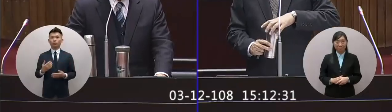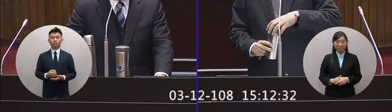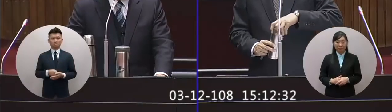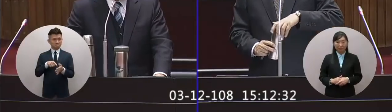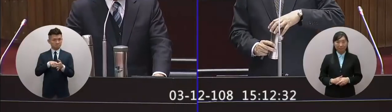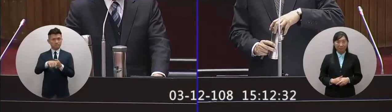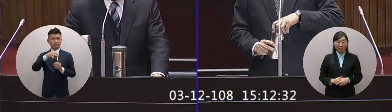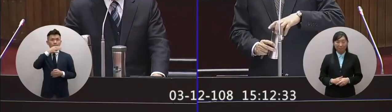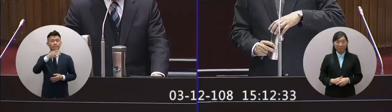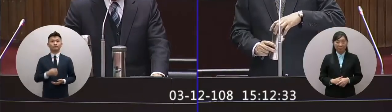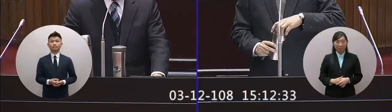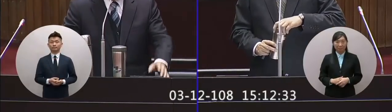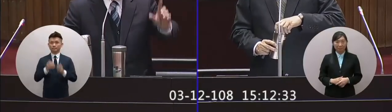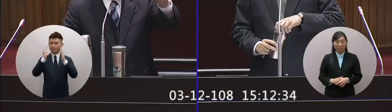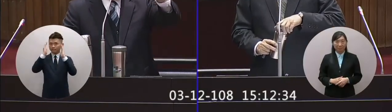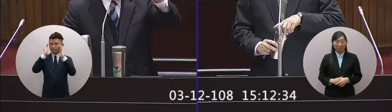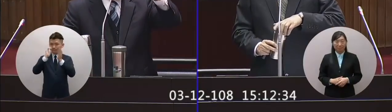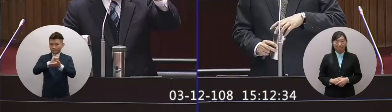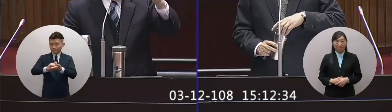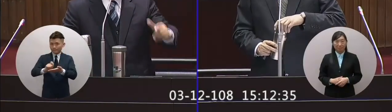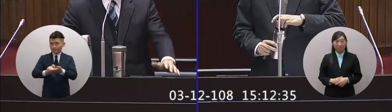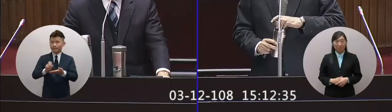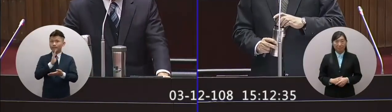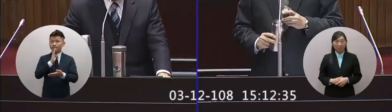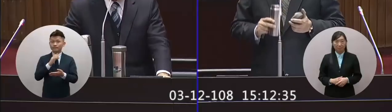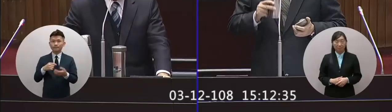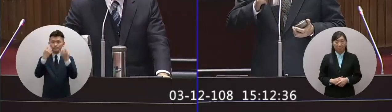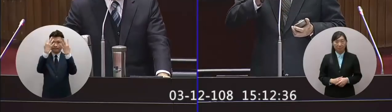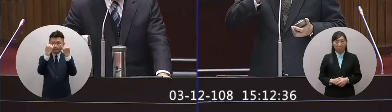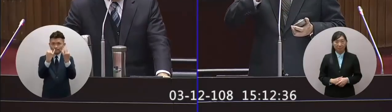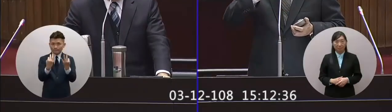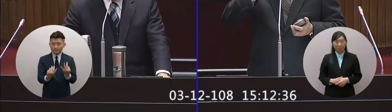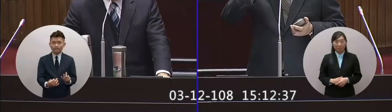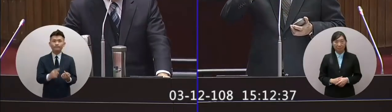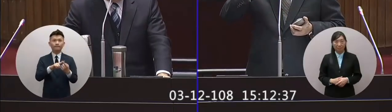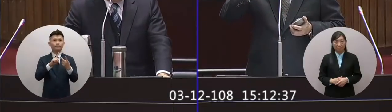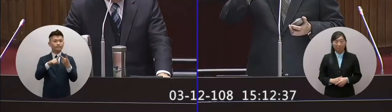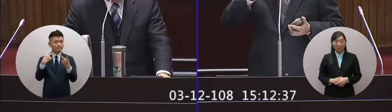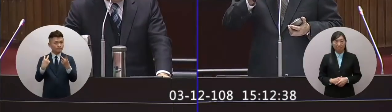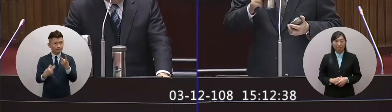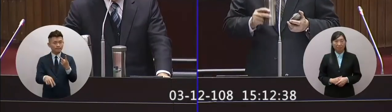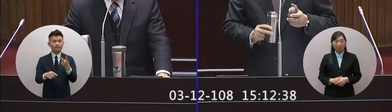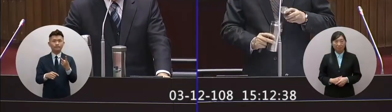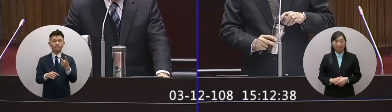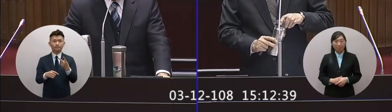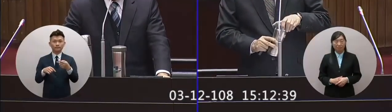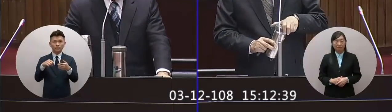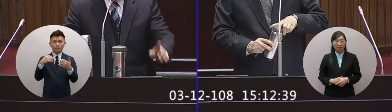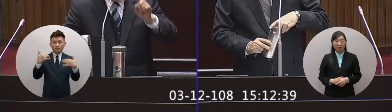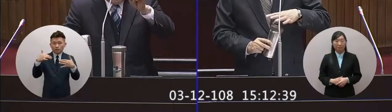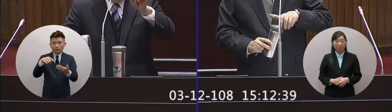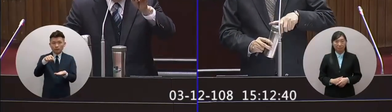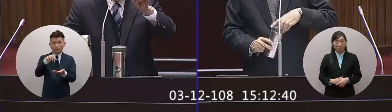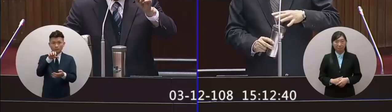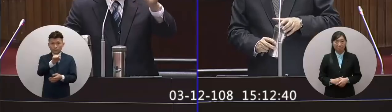够专业，啊，你这真用功啦，所以你用这的数字加这的。将问题点出来，